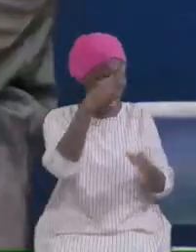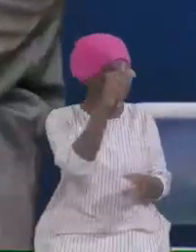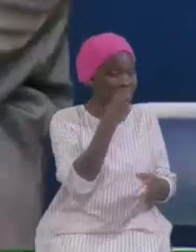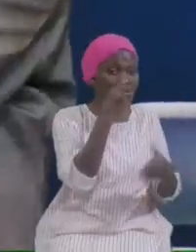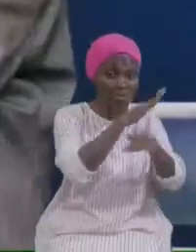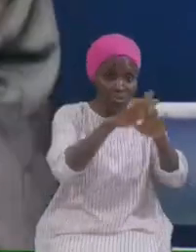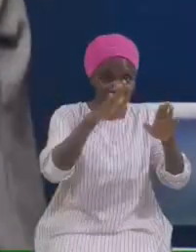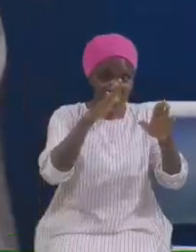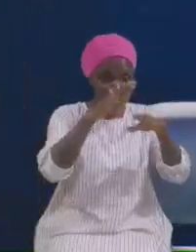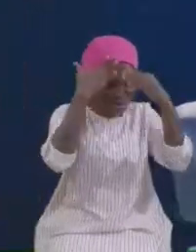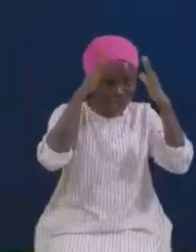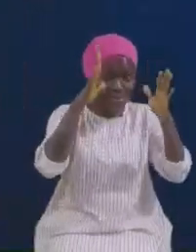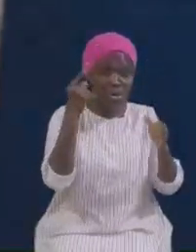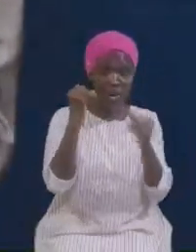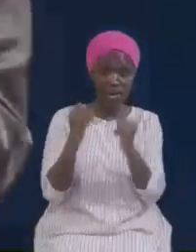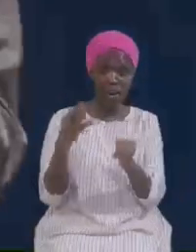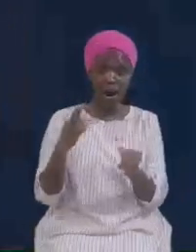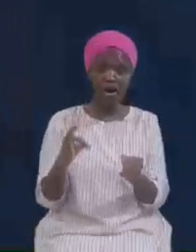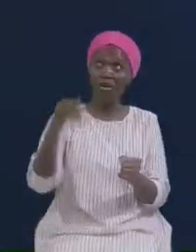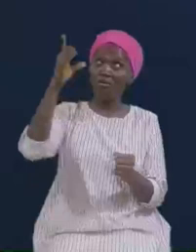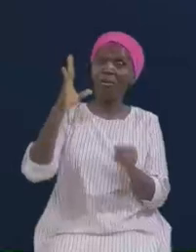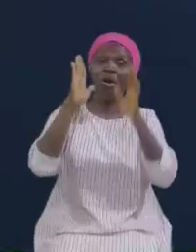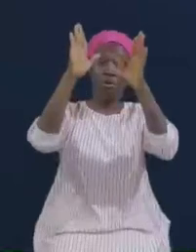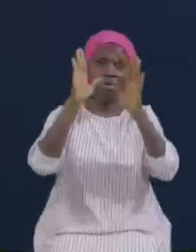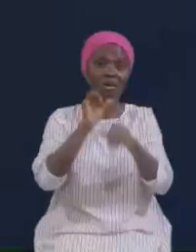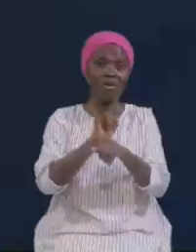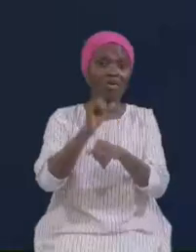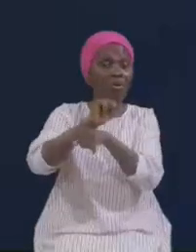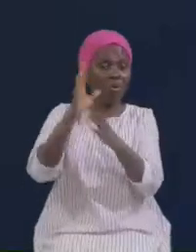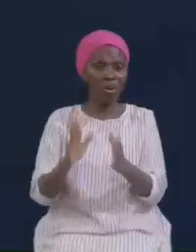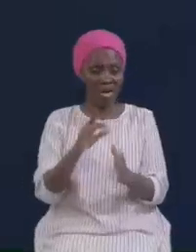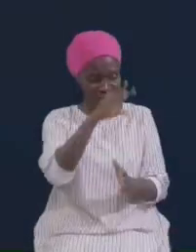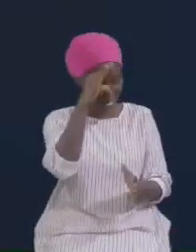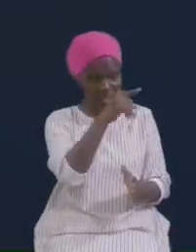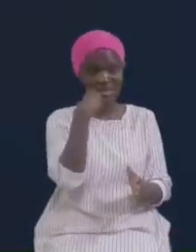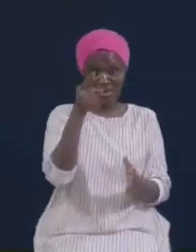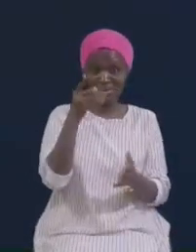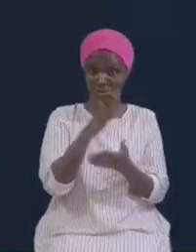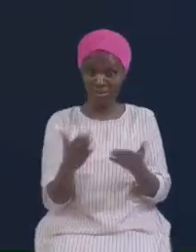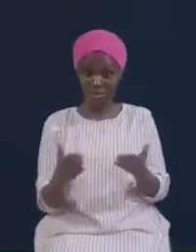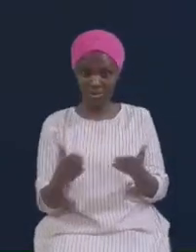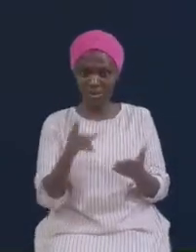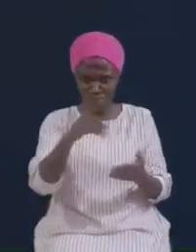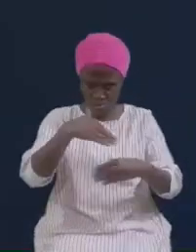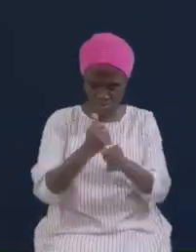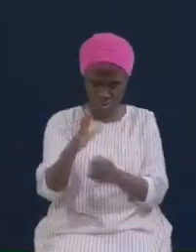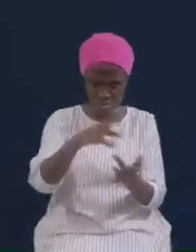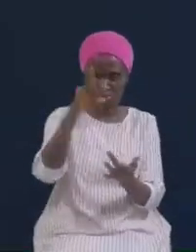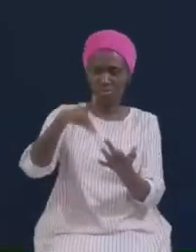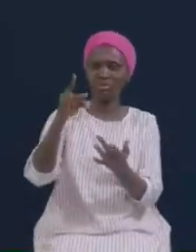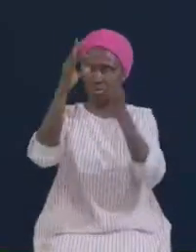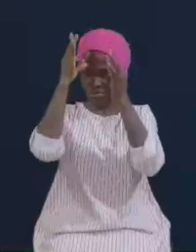pas la puissance de celui qui produit les miracles, il te dit quelque chose. Fais ton choix. Mais Jésus, le